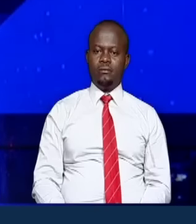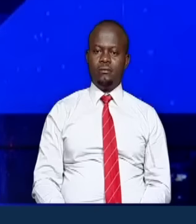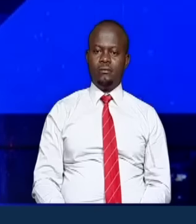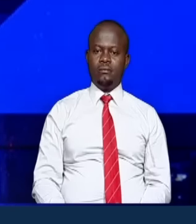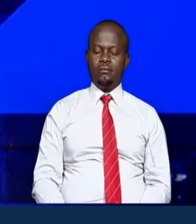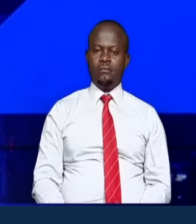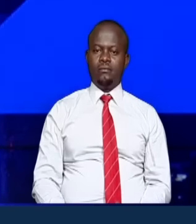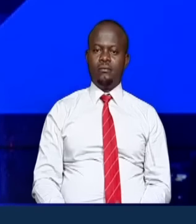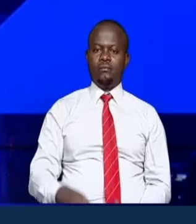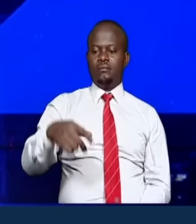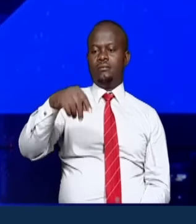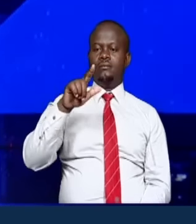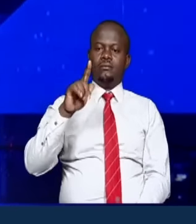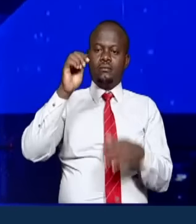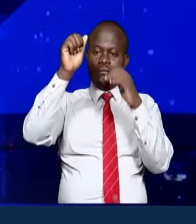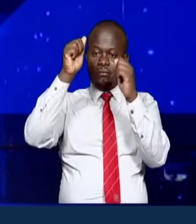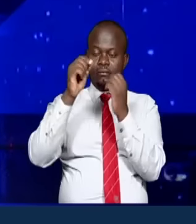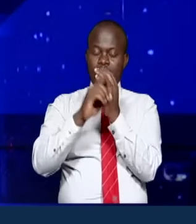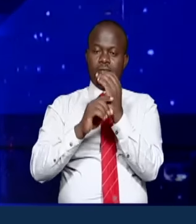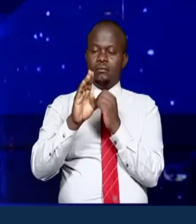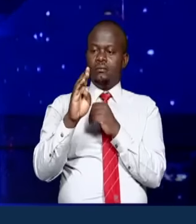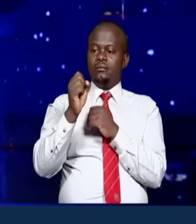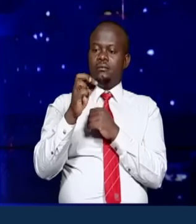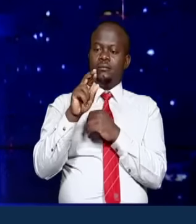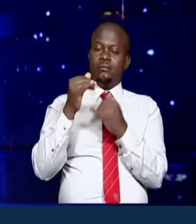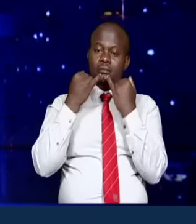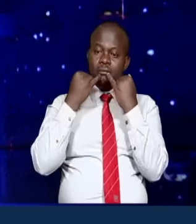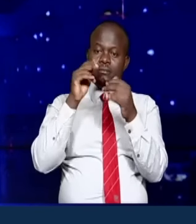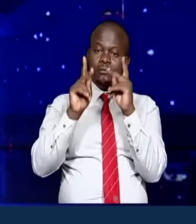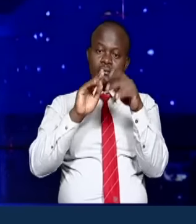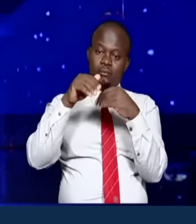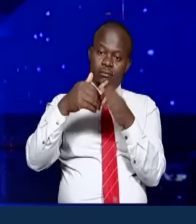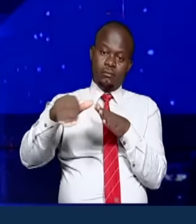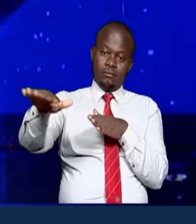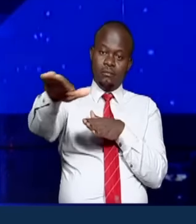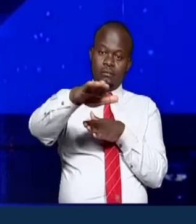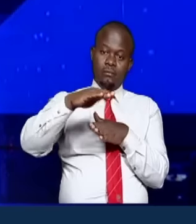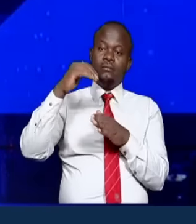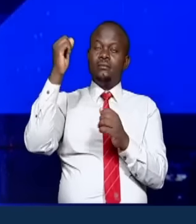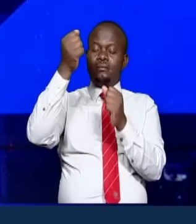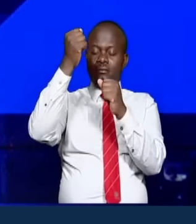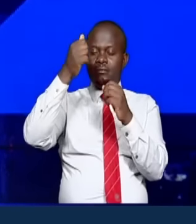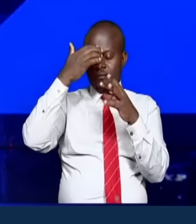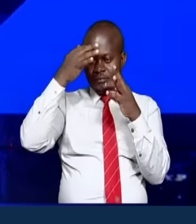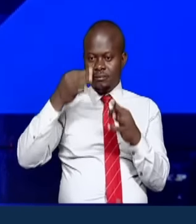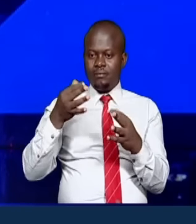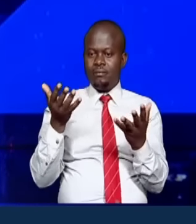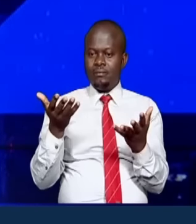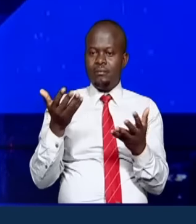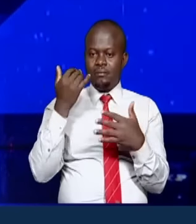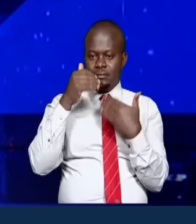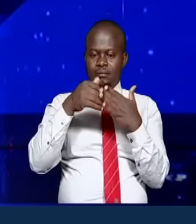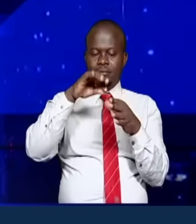Naho ishyaka PR ryo ryamamarije mu karere ka Bugesera, bakaba babwiye abaturage mu karere ka Bugesera imigabo n'imigambi bafite n'abanyamakuru